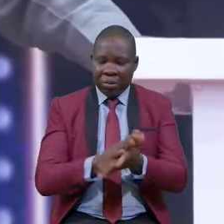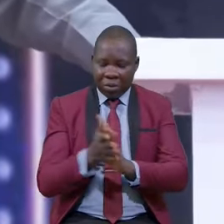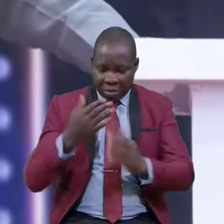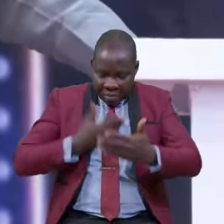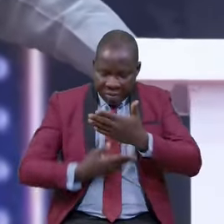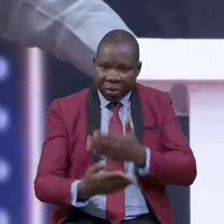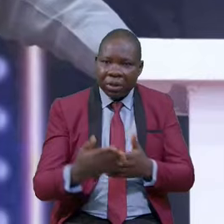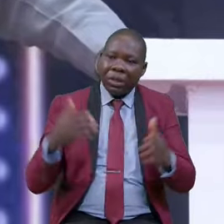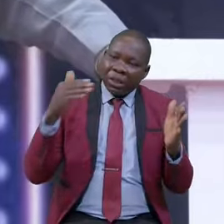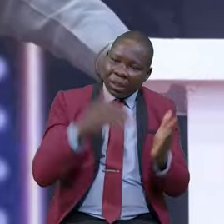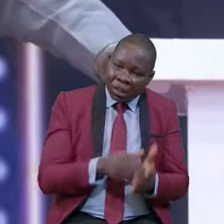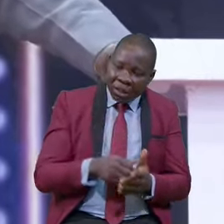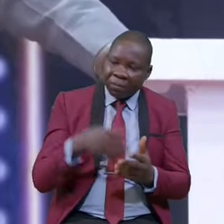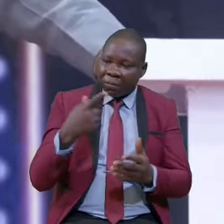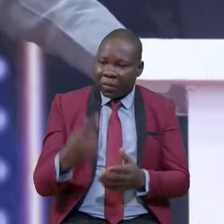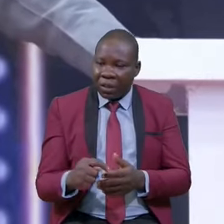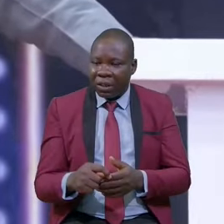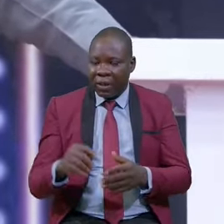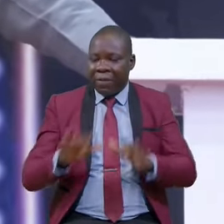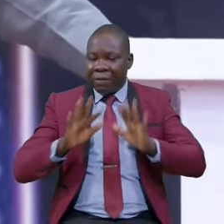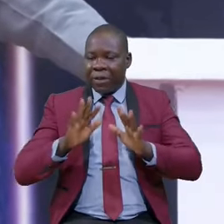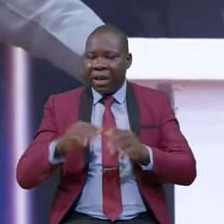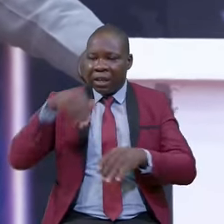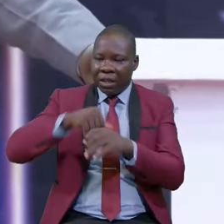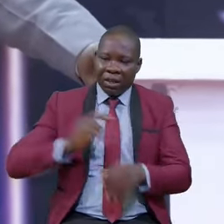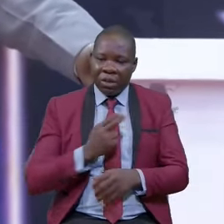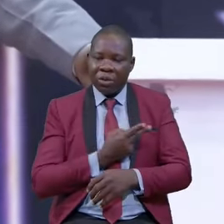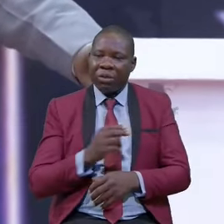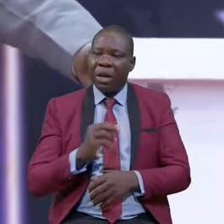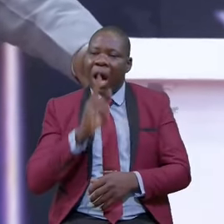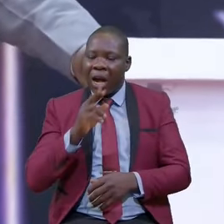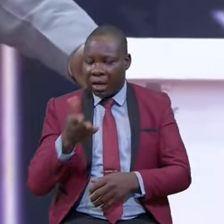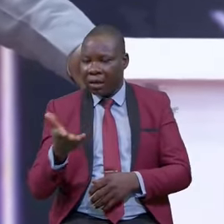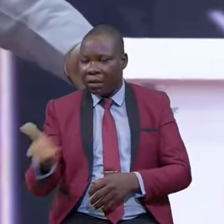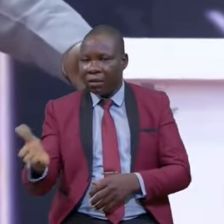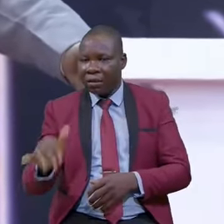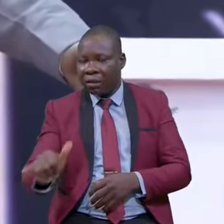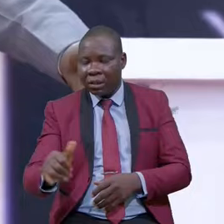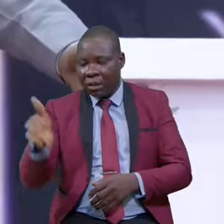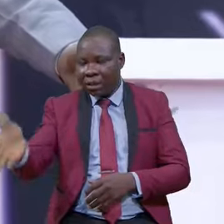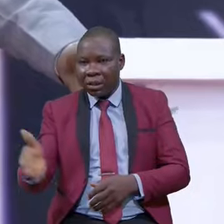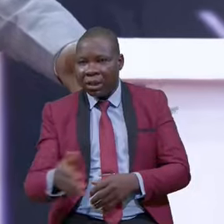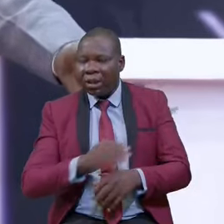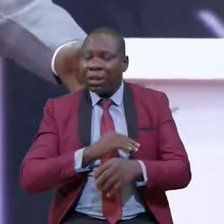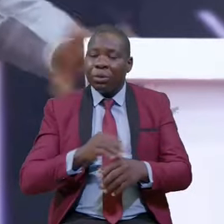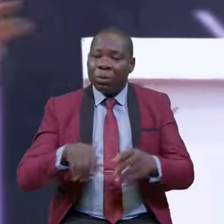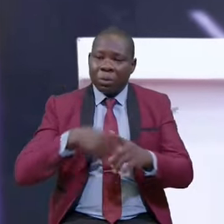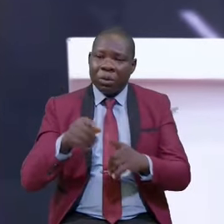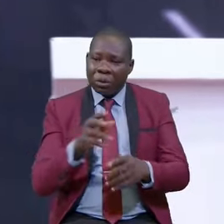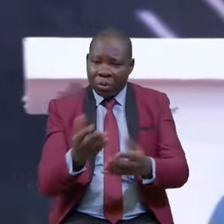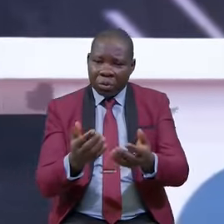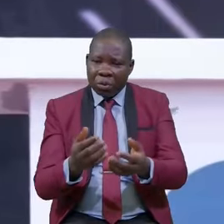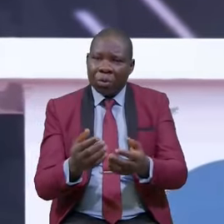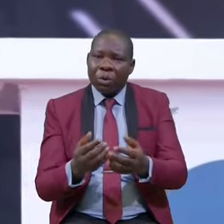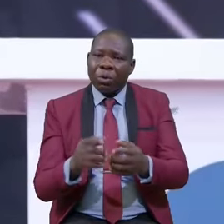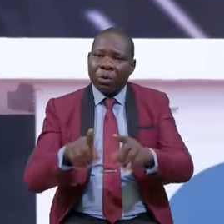va pas dans telle tribu. Ah, ne dis pas que tu veux prêcher pas. Laisse les autres aller prêcher, mourir prématurément là-bas. Laisse-les aller là-bas. Mais